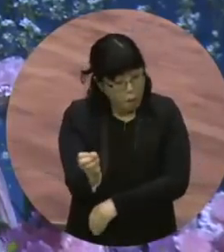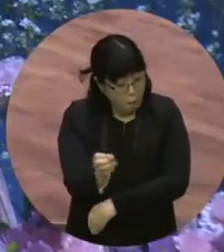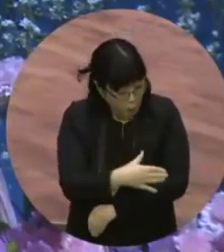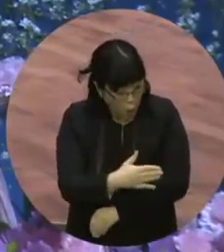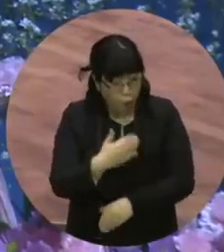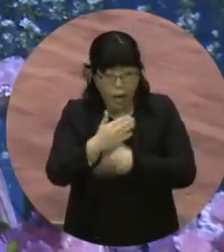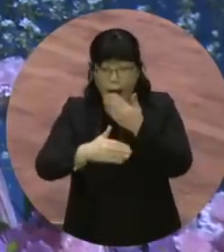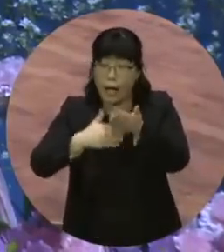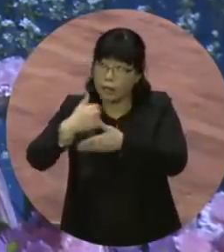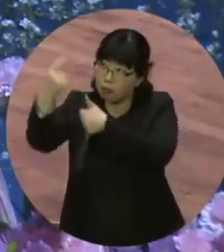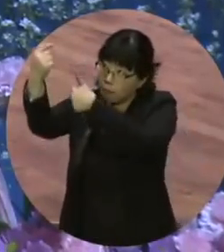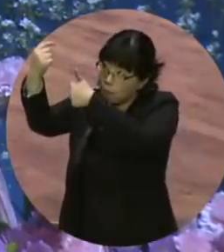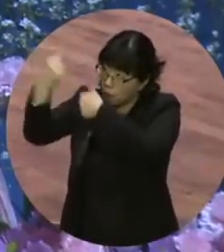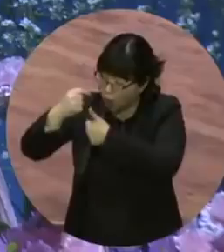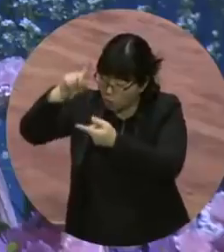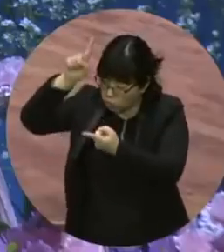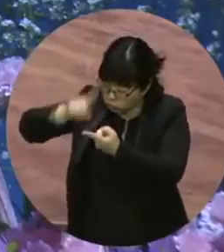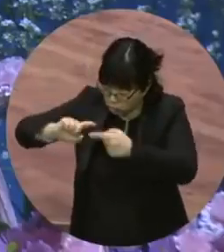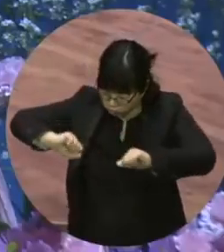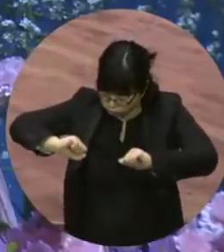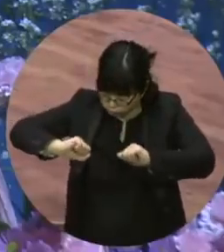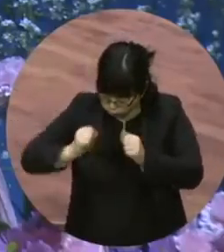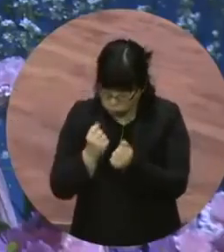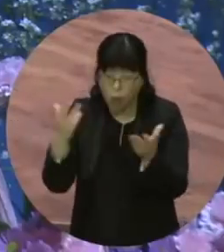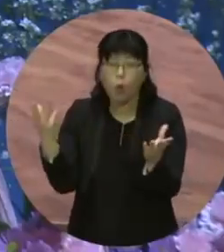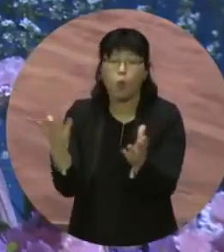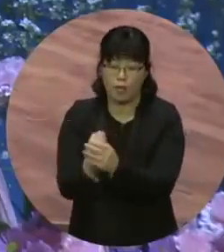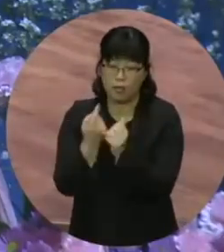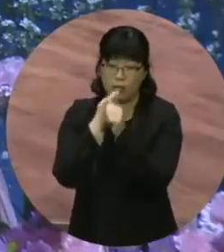삶을 보이는데 거기에서 지금 돌아서라.